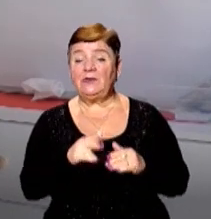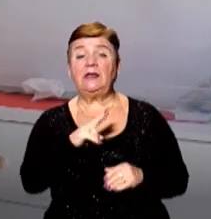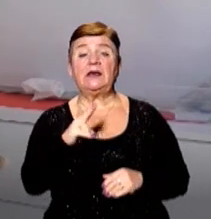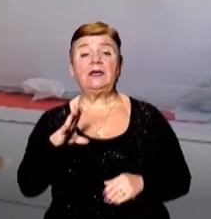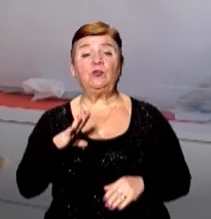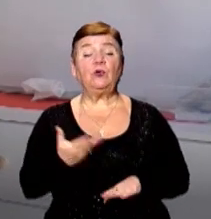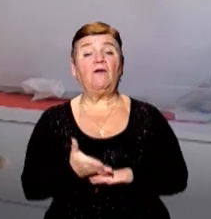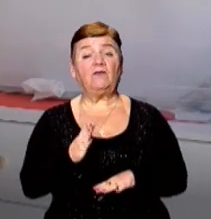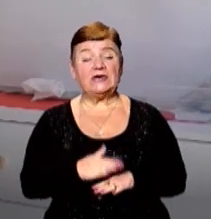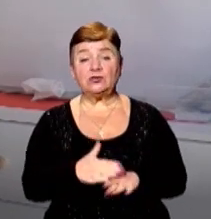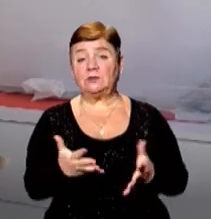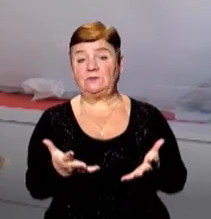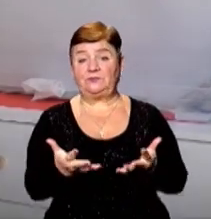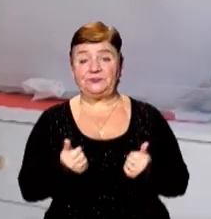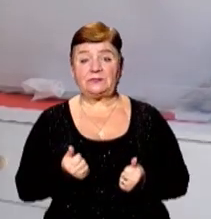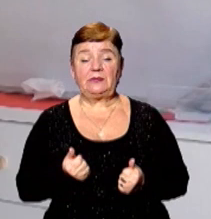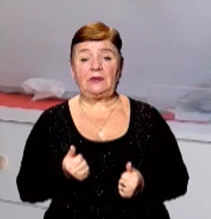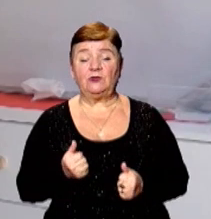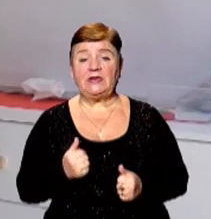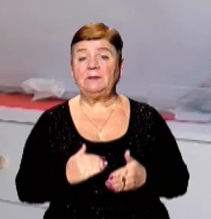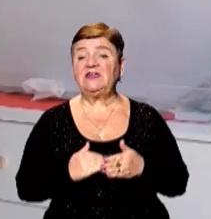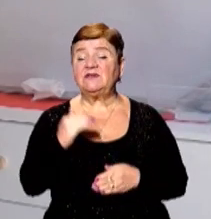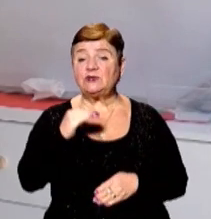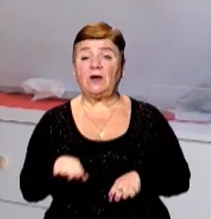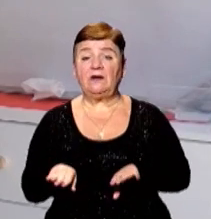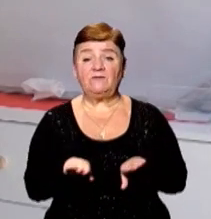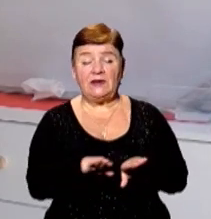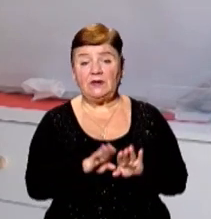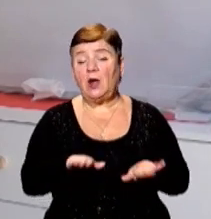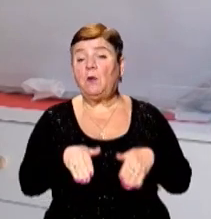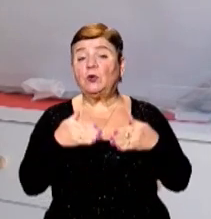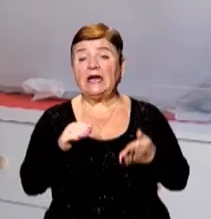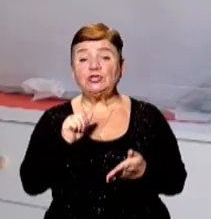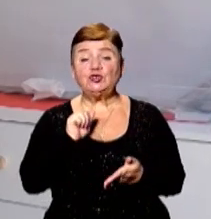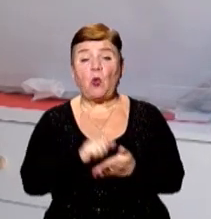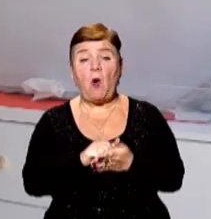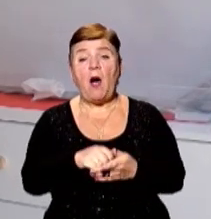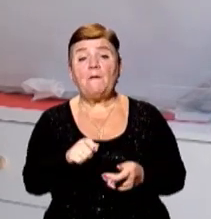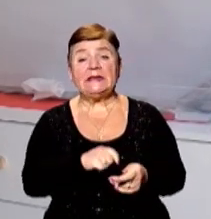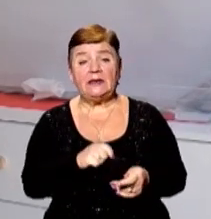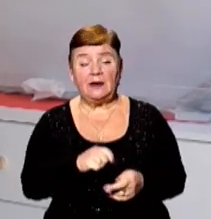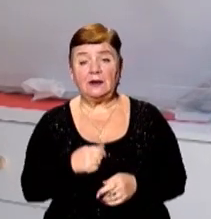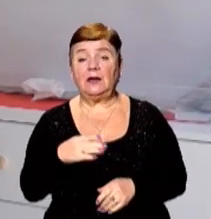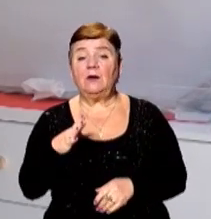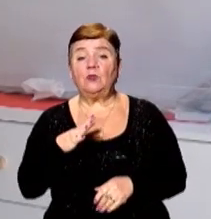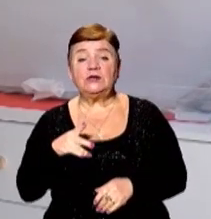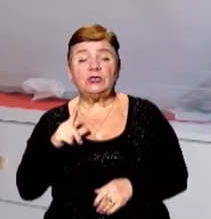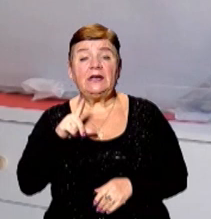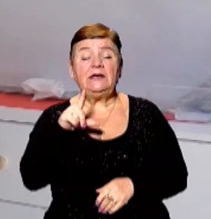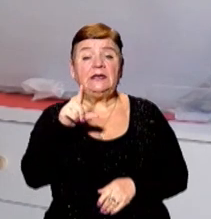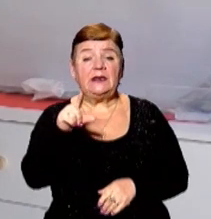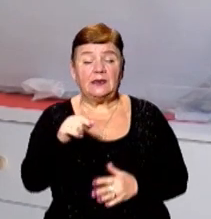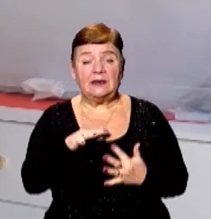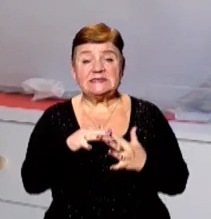яким було важко отримати високий рівень, да, подачі матеріалу, які змушені були добиратися